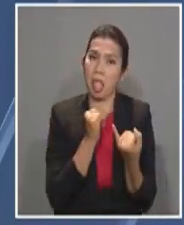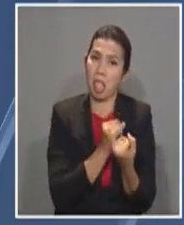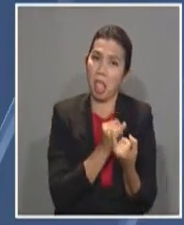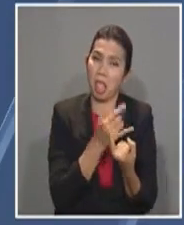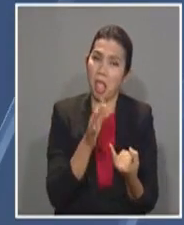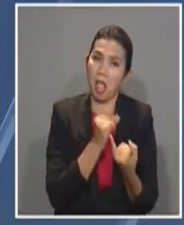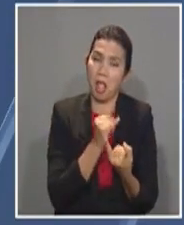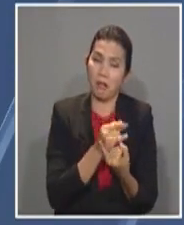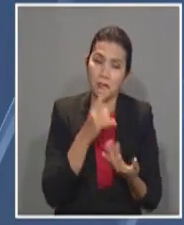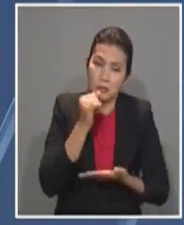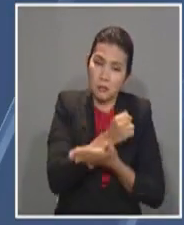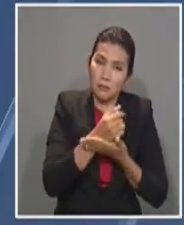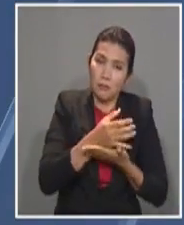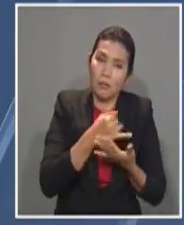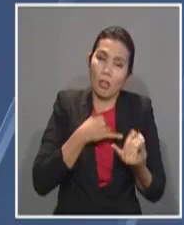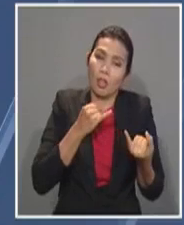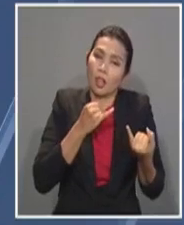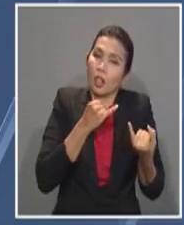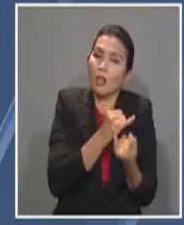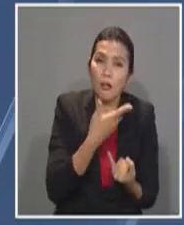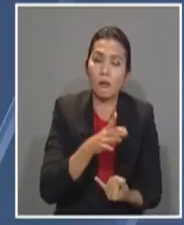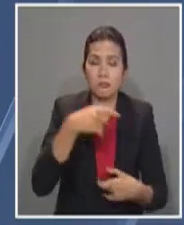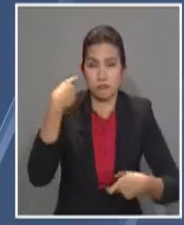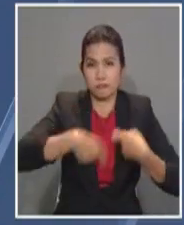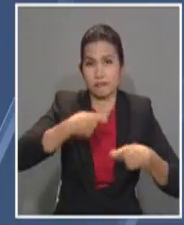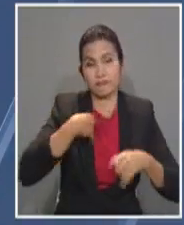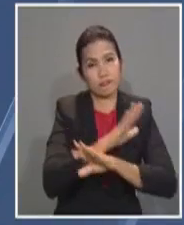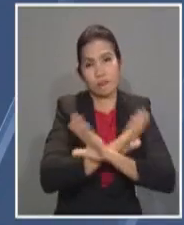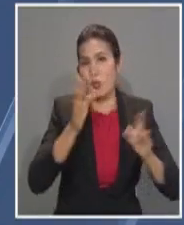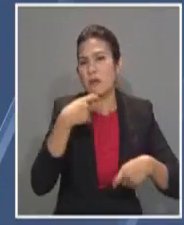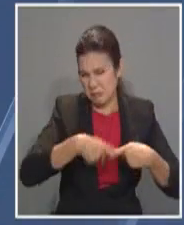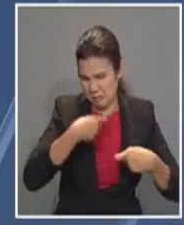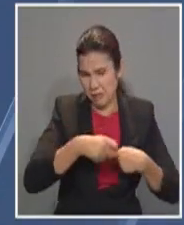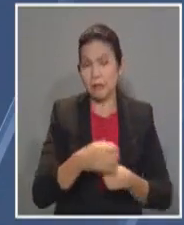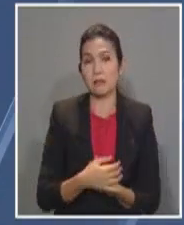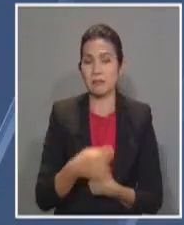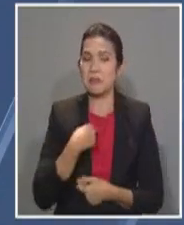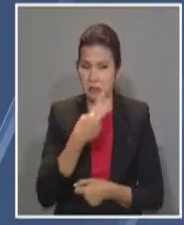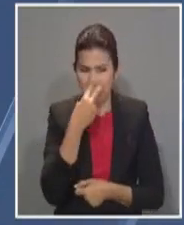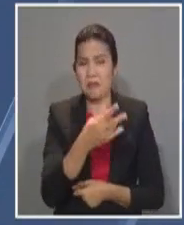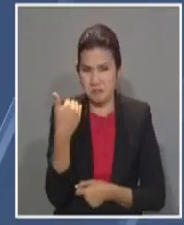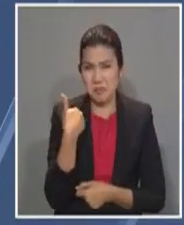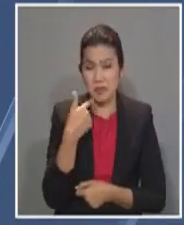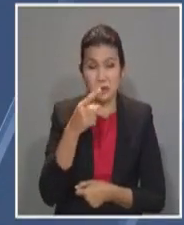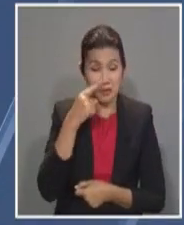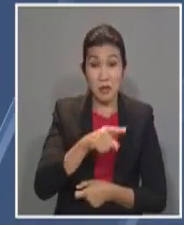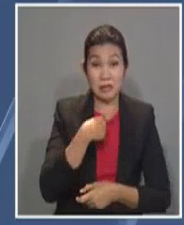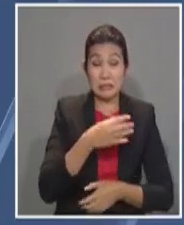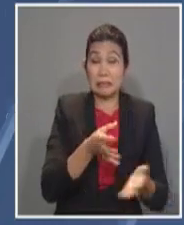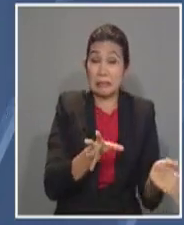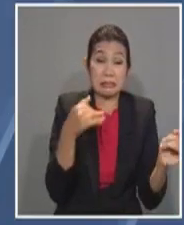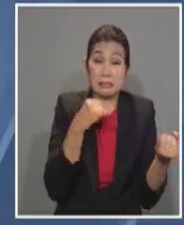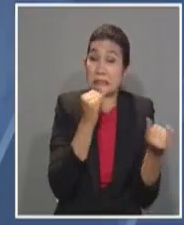สพติดเนี่ยมันเลิกยาก ค่ะ ใช้เวลาใช้ความพยายามสูงมากก็จะเห็นนะคนที่เคยเสพแล้วเอาไปเลิกเนี่ยไม่ใช่ว่าง่ายนะบาง